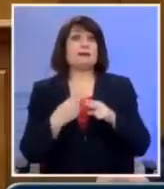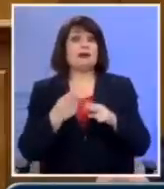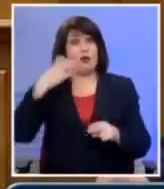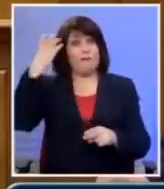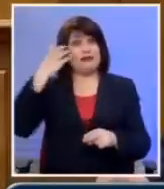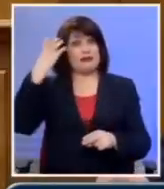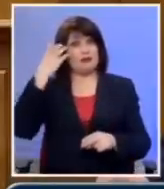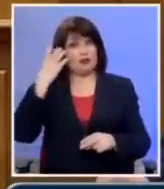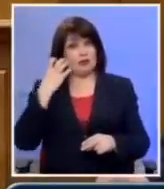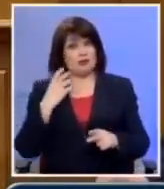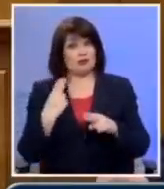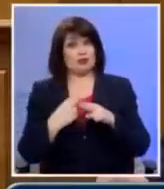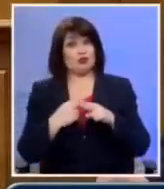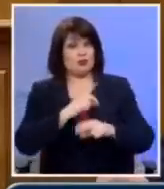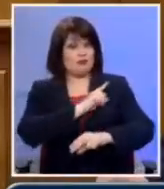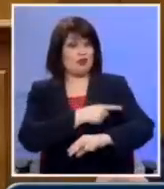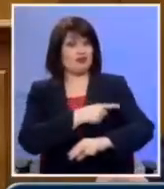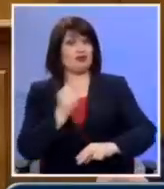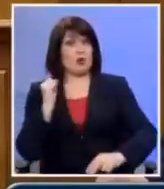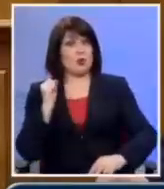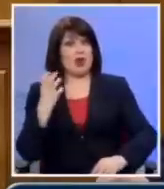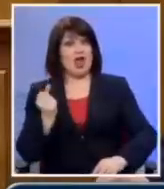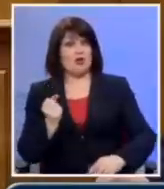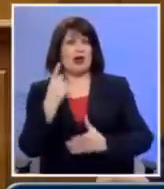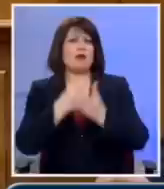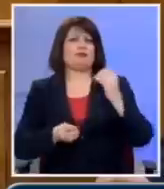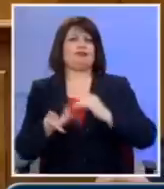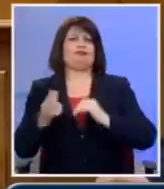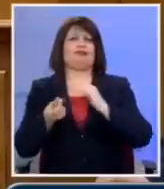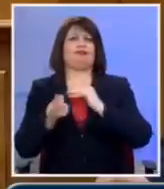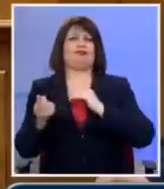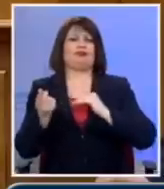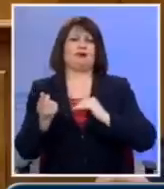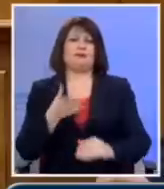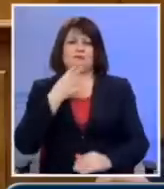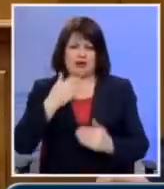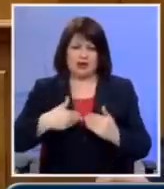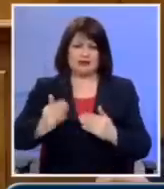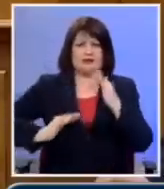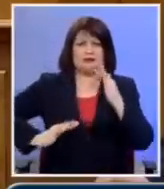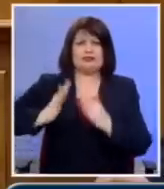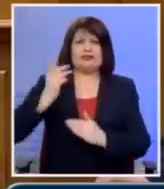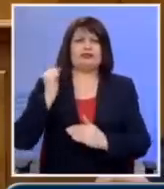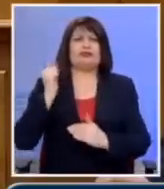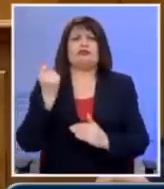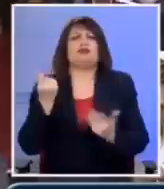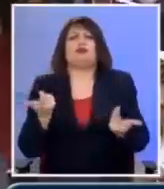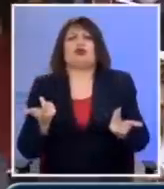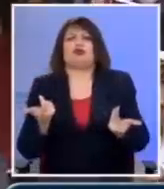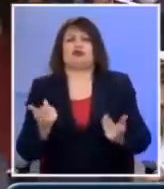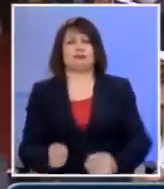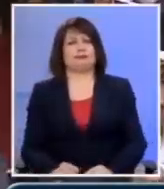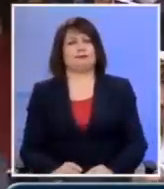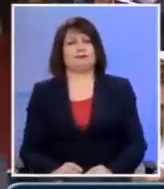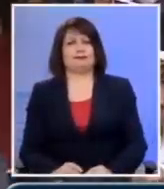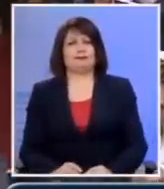επιστημονικό δυναμικό υψηλών προσόντων και υπονομεύοντας με αυτόν τον τρόπο τις ίδιες τις προοπτικές ανάκαμψης της οικονομίας. Και